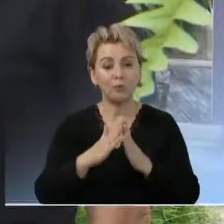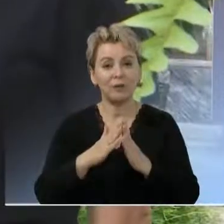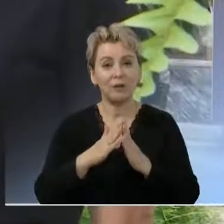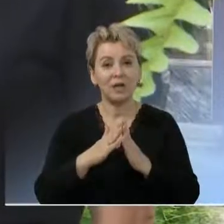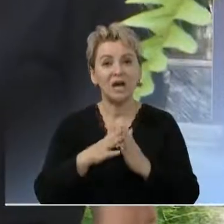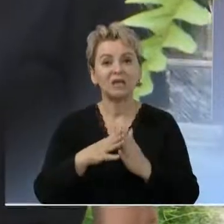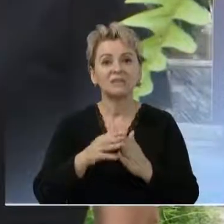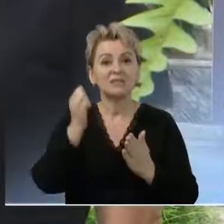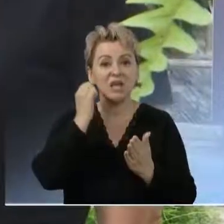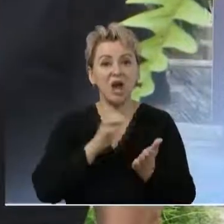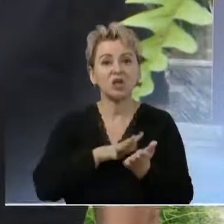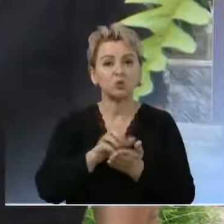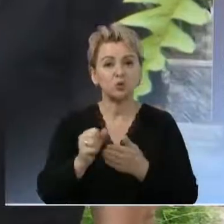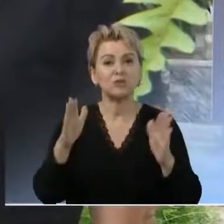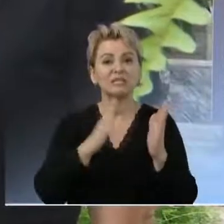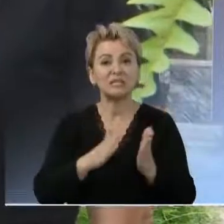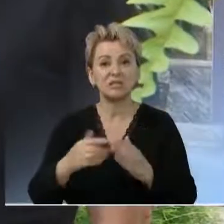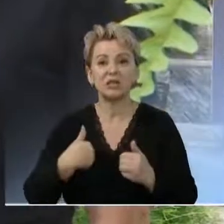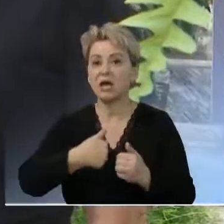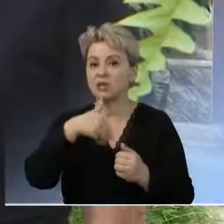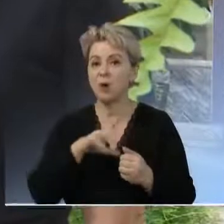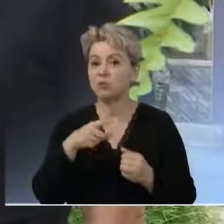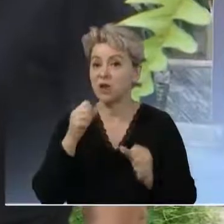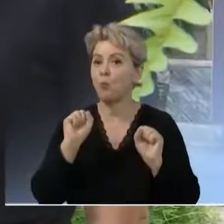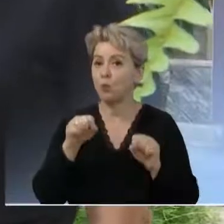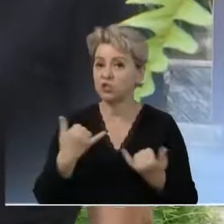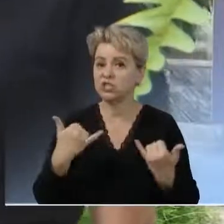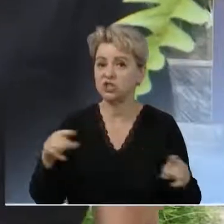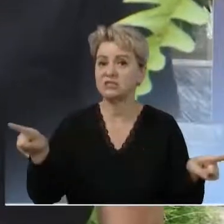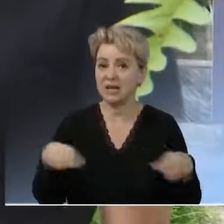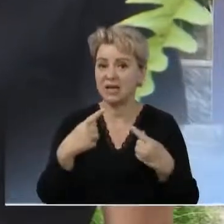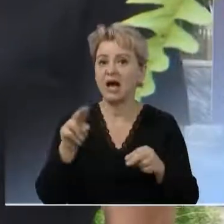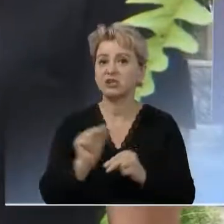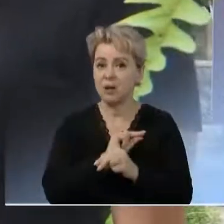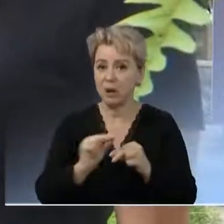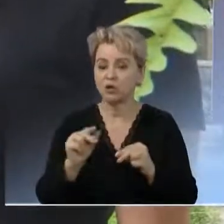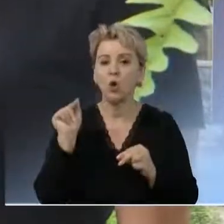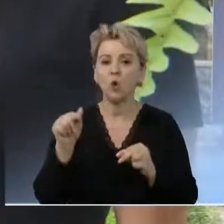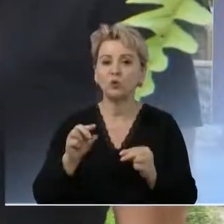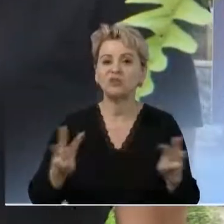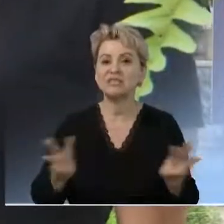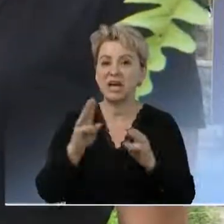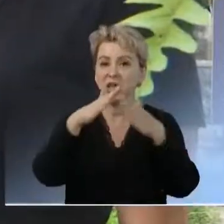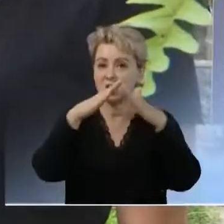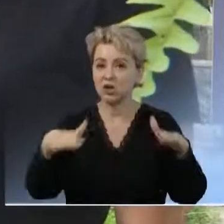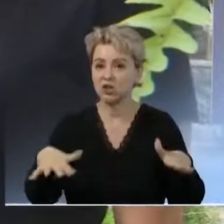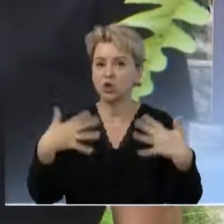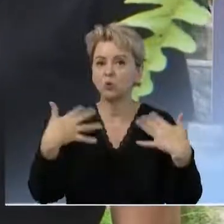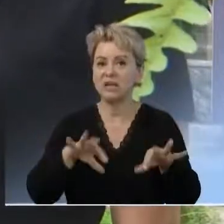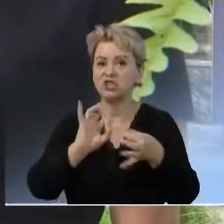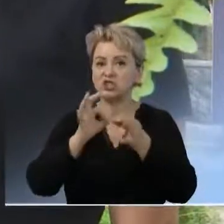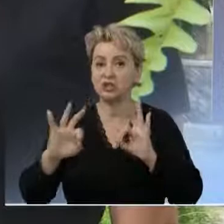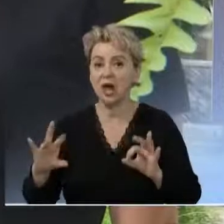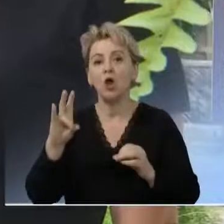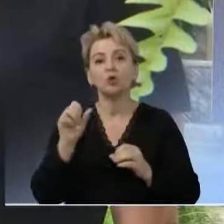крайне разрушенном состоянии. Я даже не могу сказать, возможно ли его теперь отремонтировать. У него сгорела крыша, у него утрачены детали,